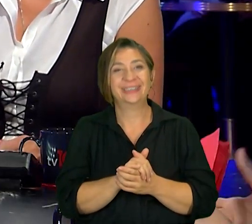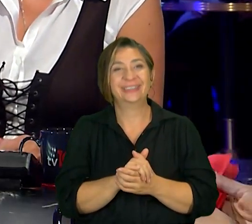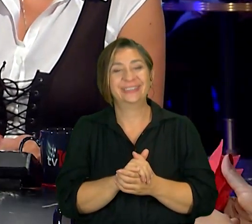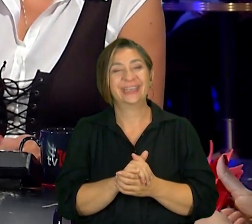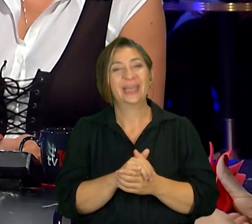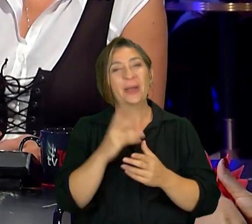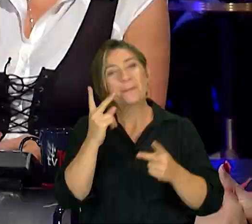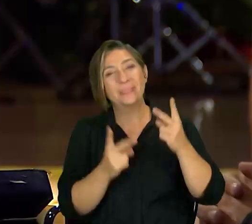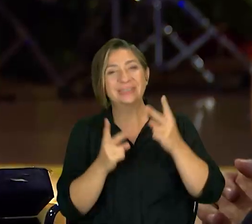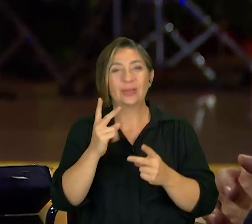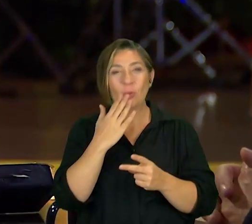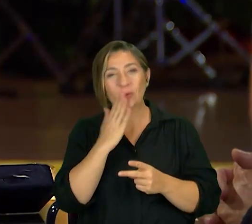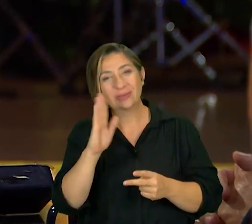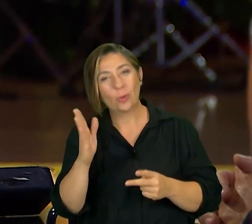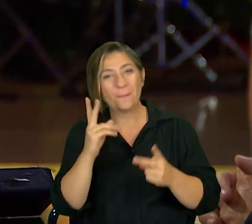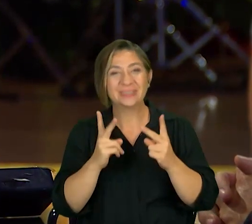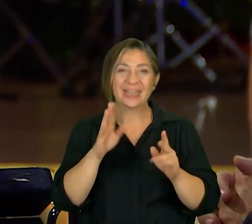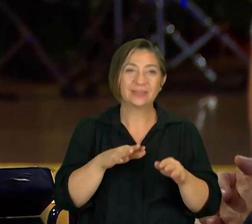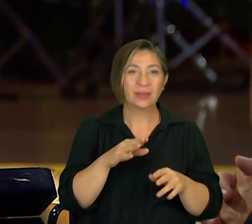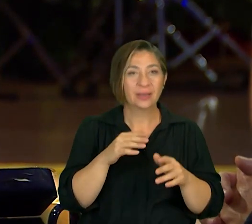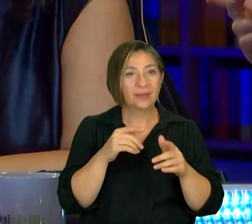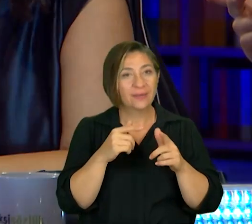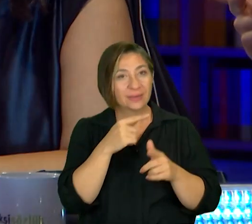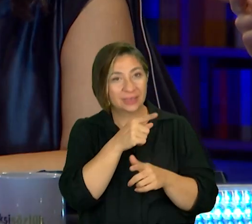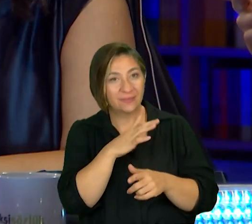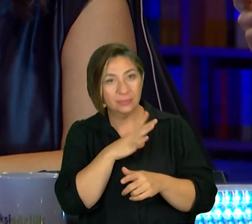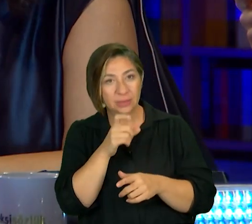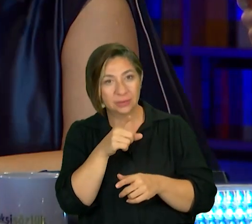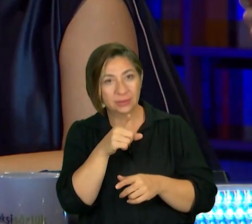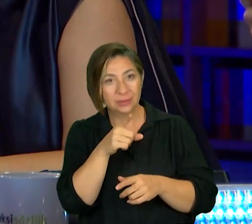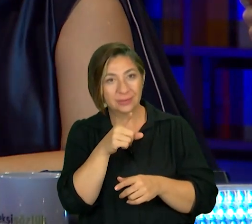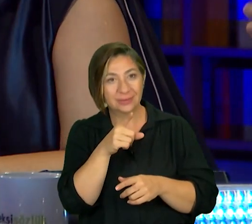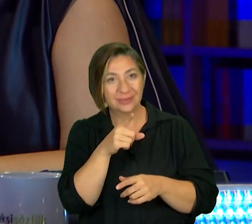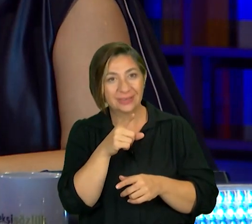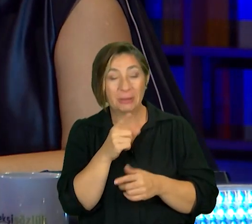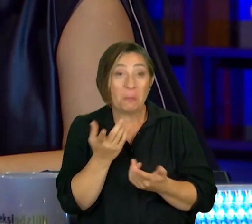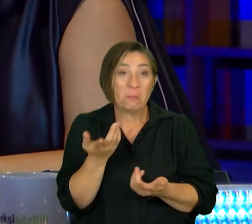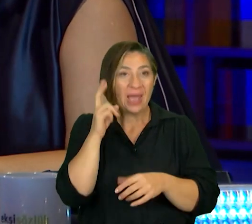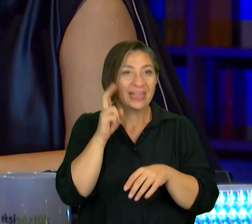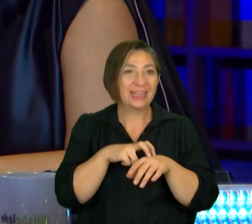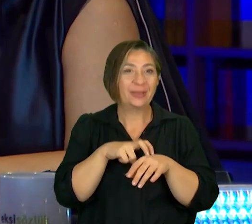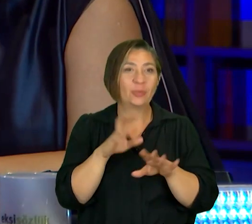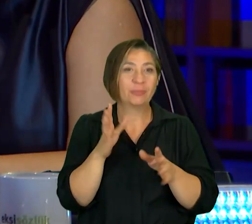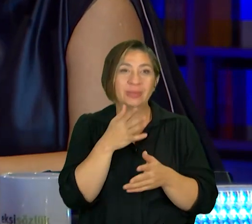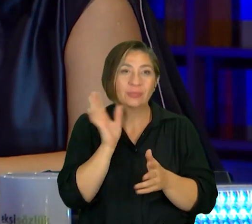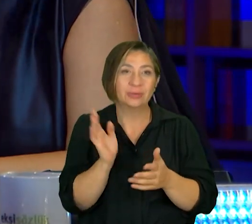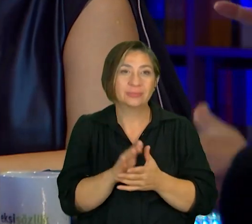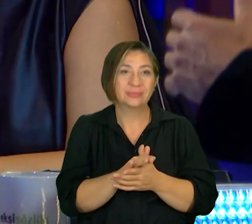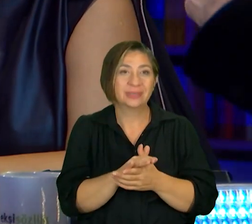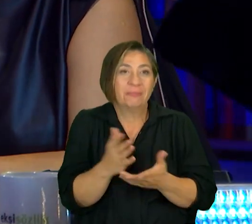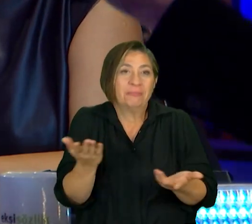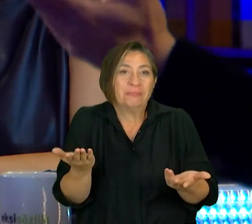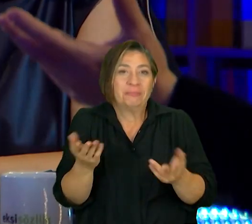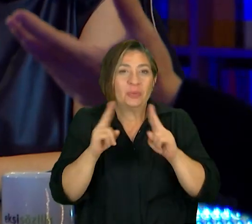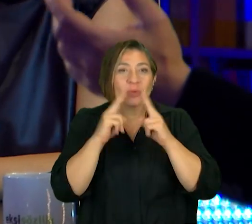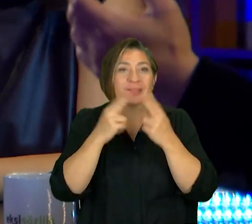Ara sıra çıkarıyorlar, okutuyorlar. Ferda sende var mı? Bilmiyorum. Hatırlamıyor, evet. Hayır, belki. Bilmiyorum. Kim bilir,